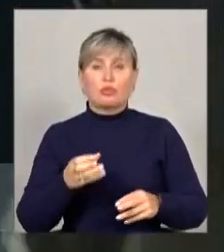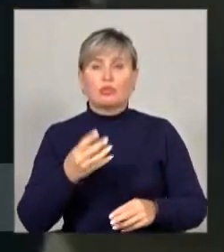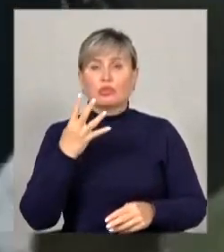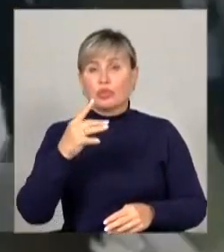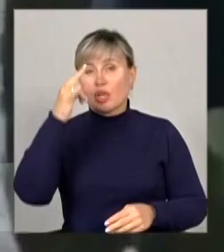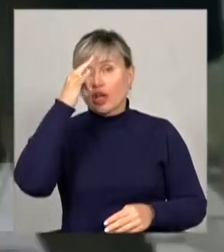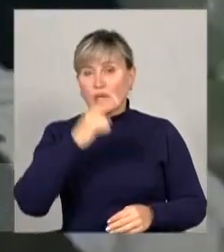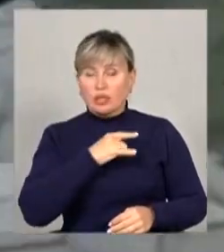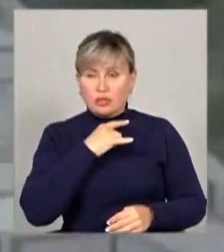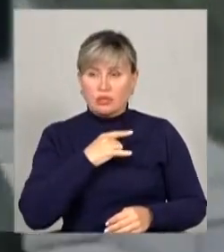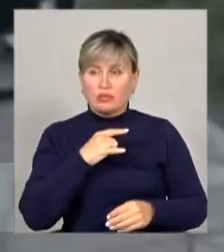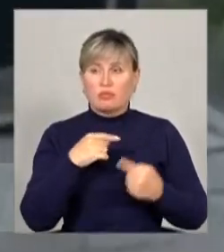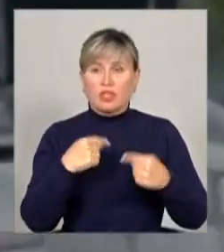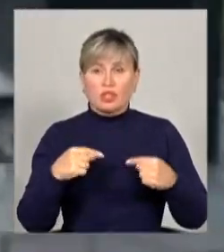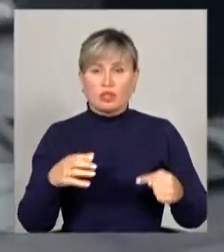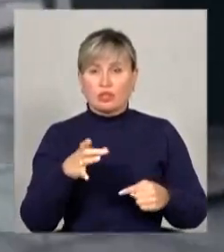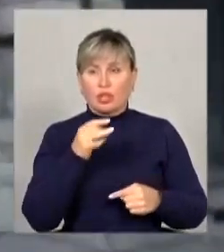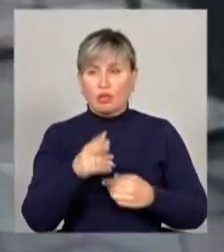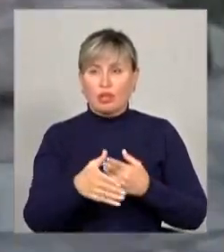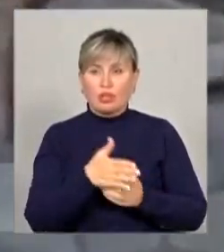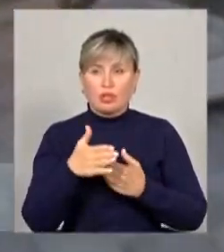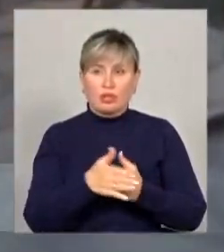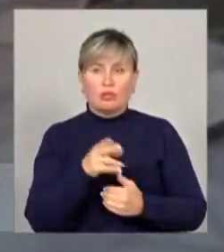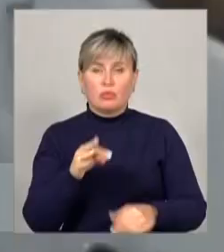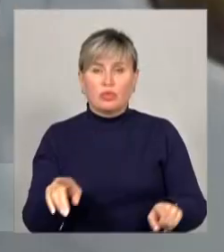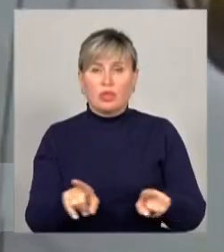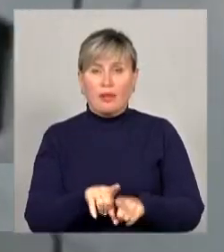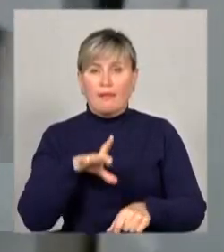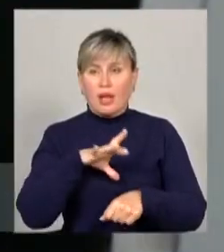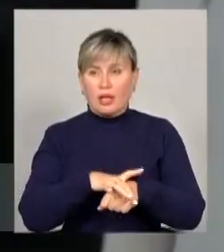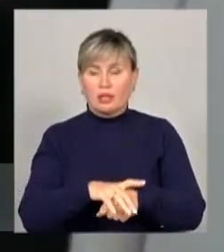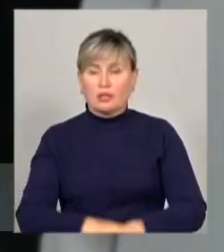казахстанцев приговорили к различным срокам наказания по аналогичным фактам.